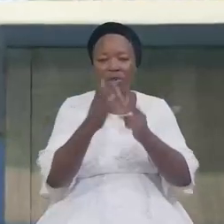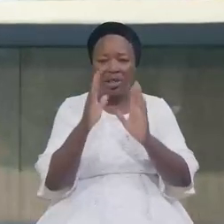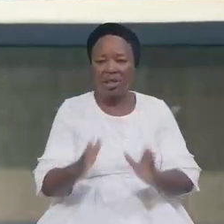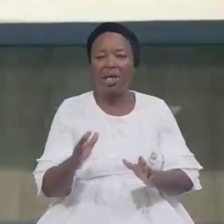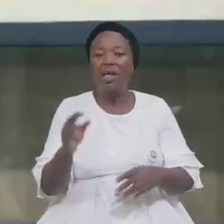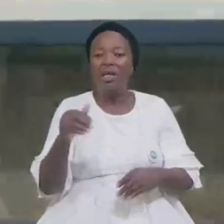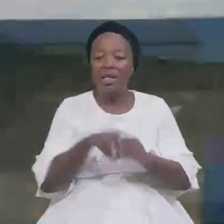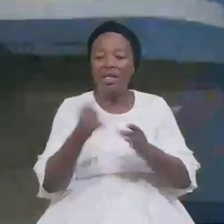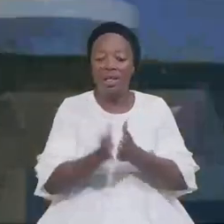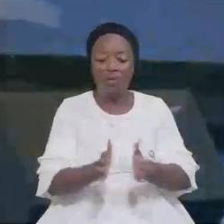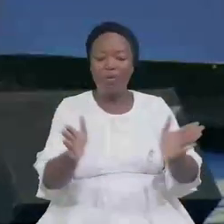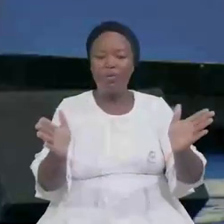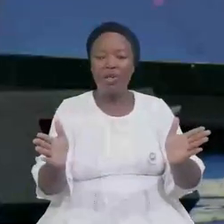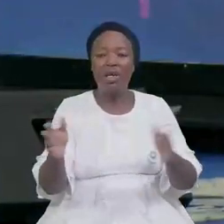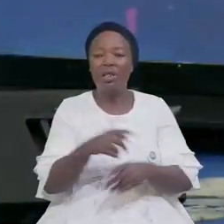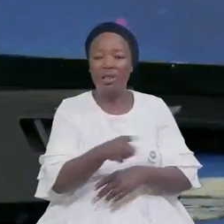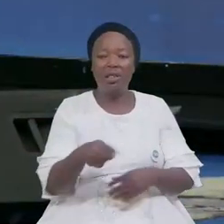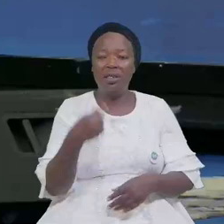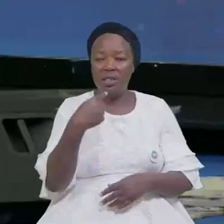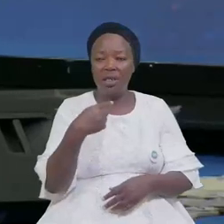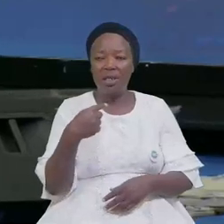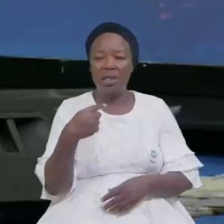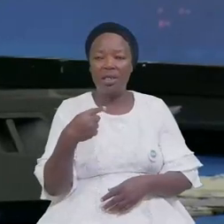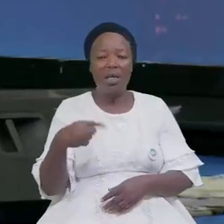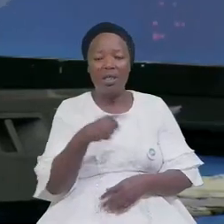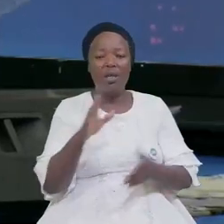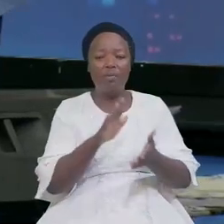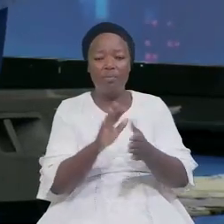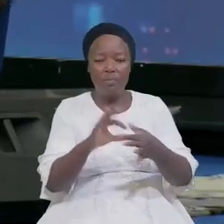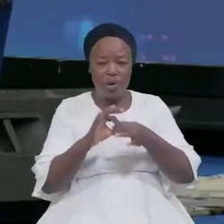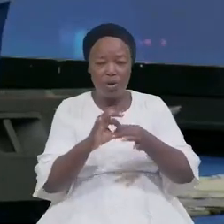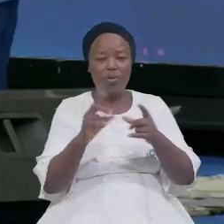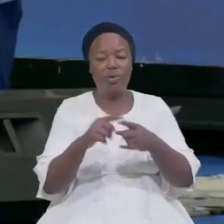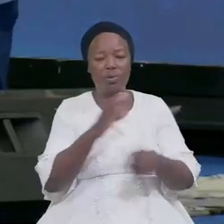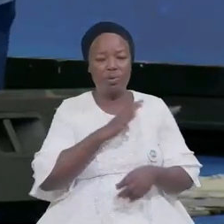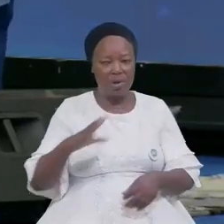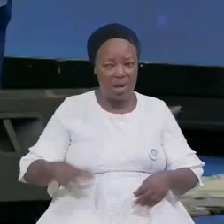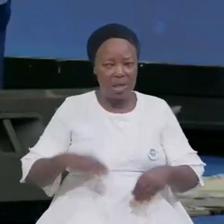public, ils disent qu'ils appartiennent à Christ. En privé,